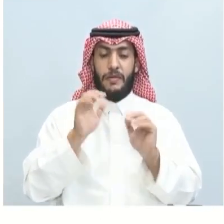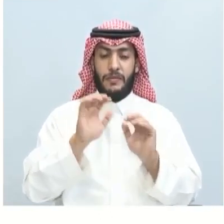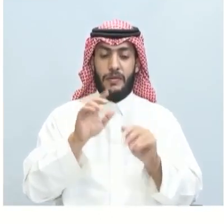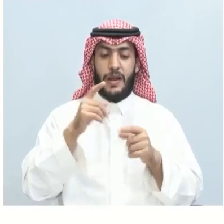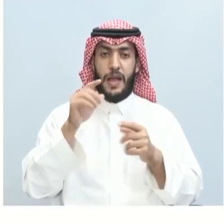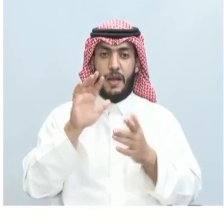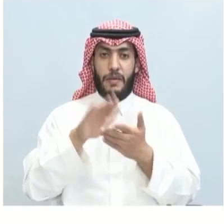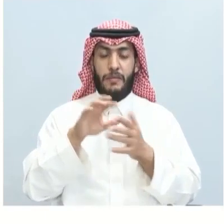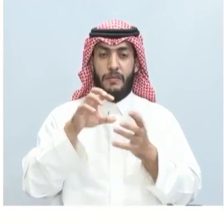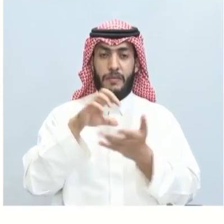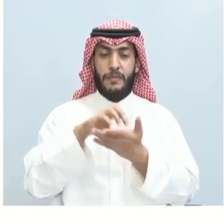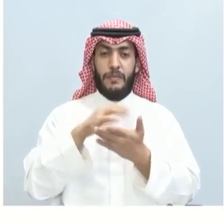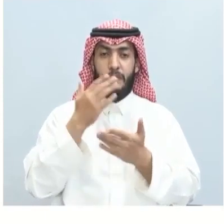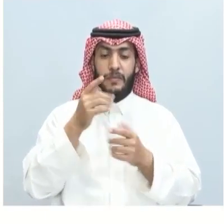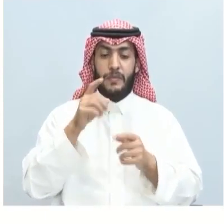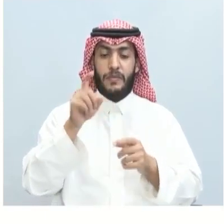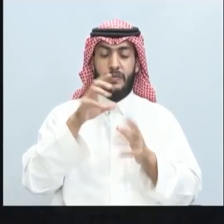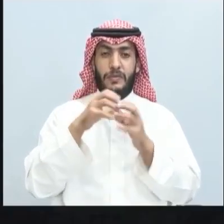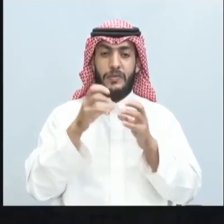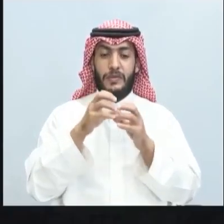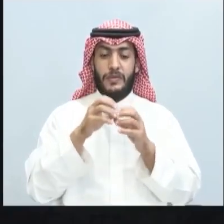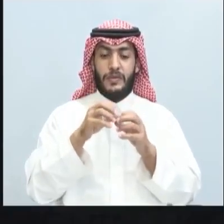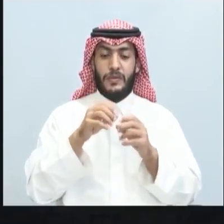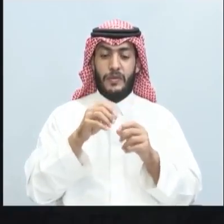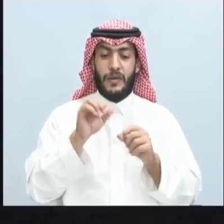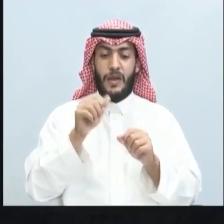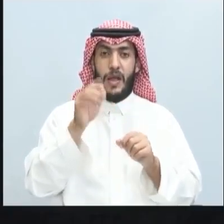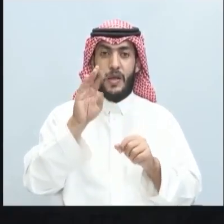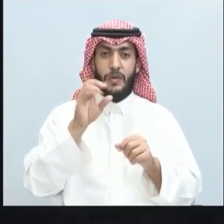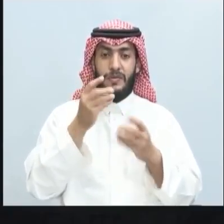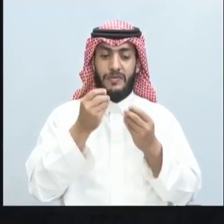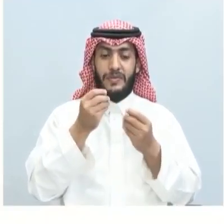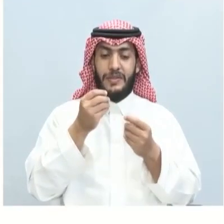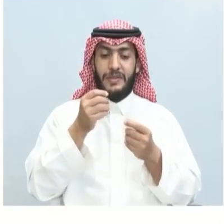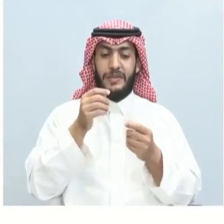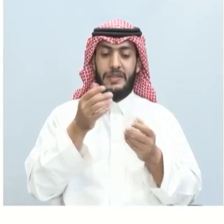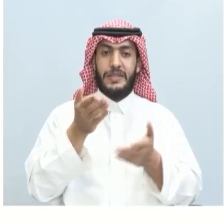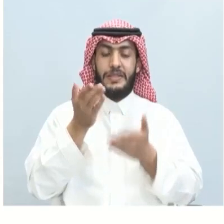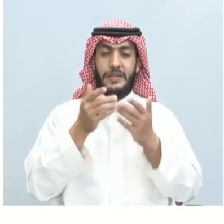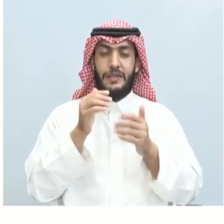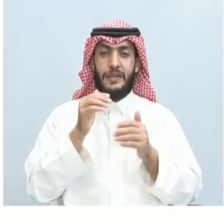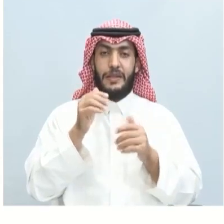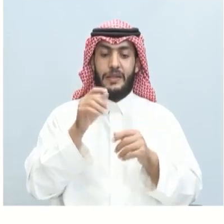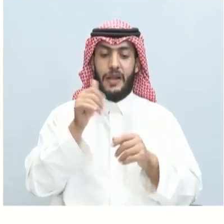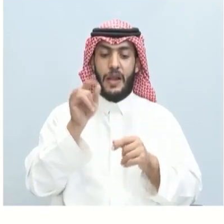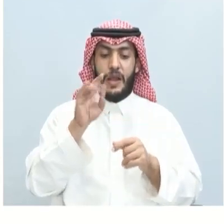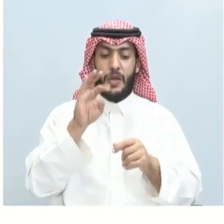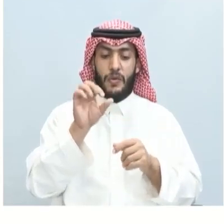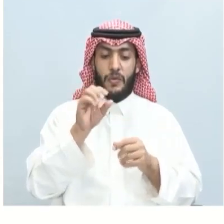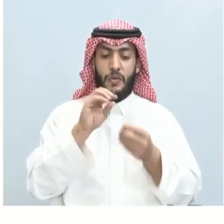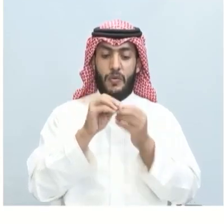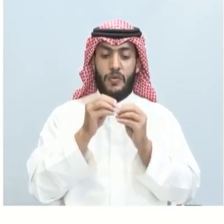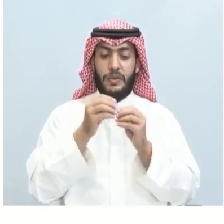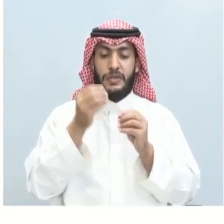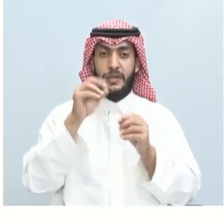والعكسي طبعا في السؤال الاول يقول فسر تدفع ايونات الكلوريد الزائد الاتزان نحو الايون او اللون